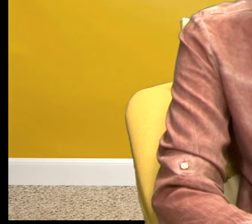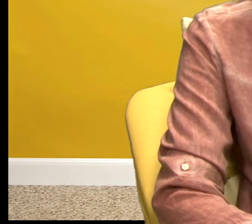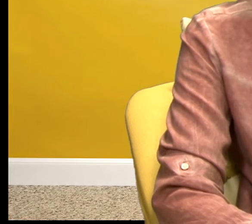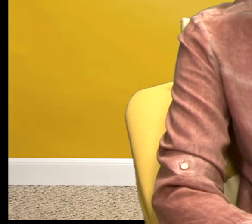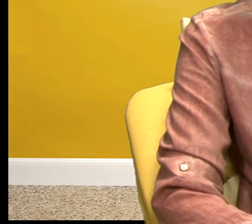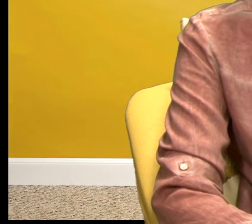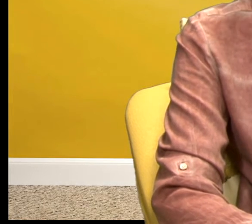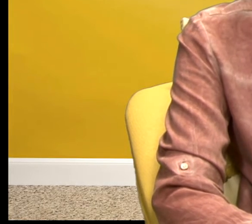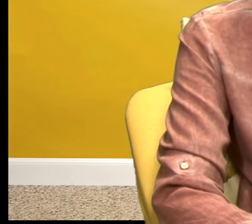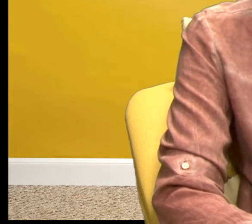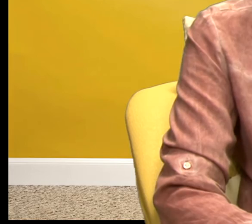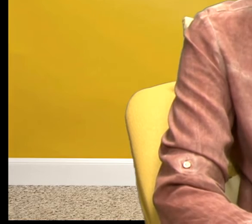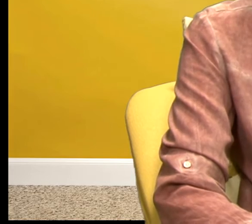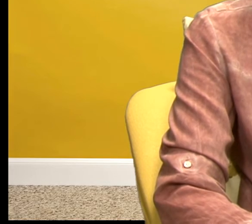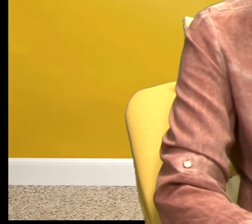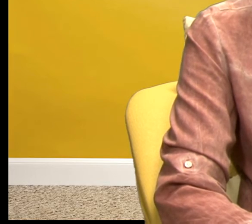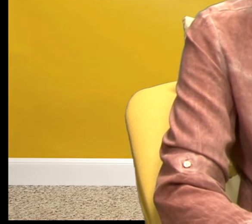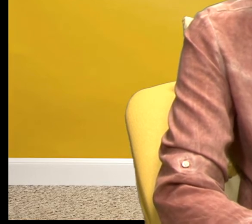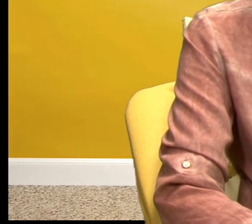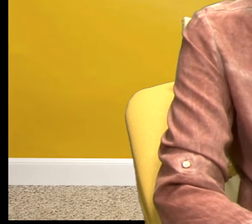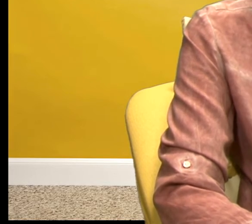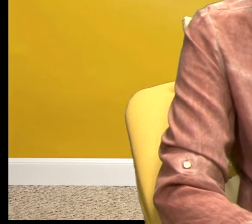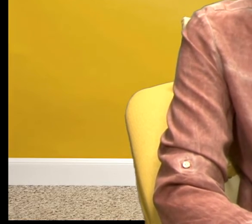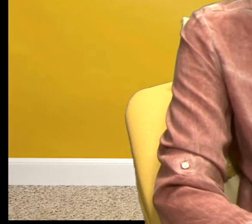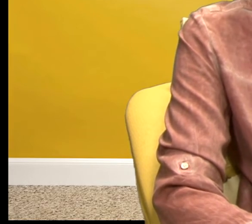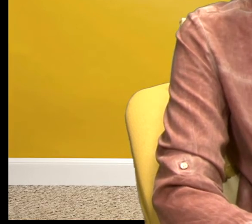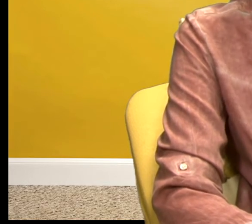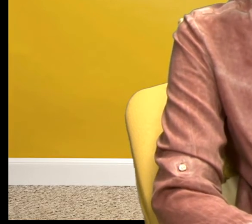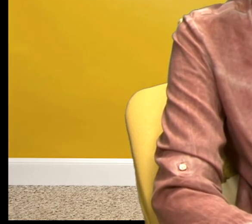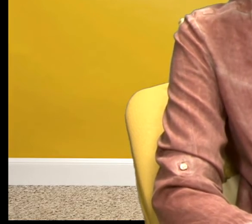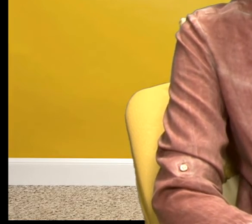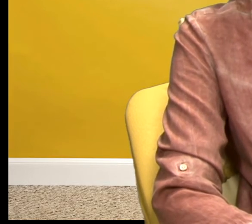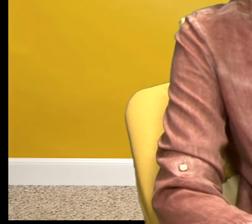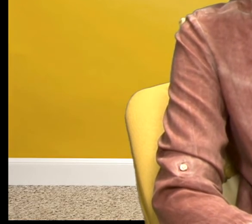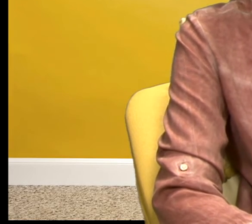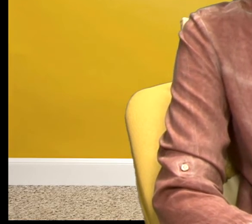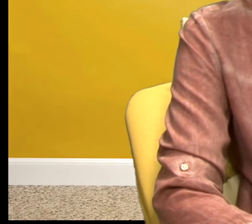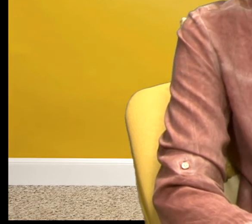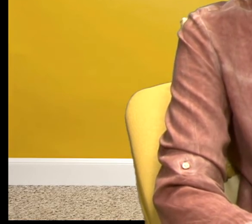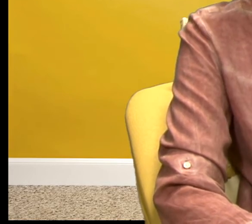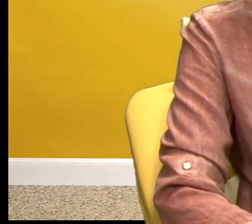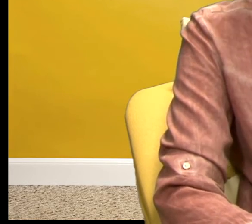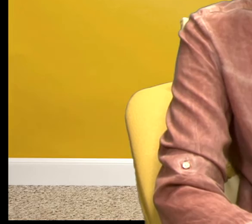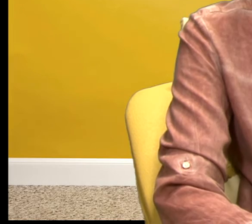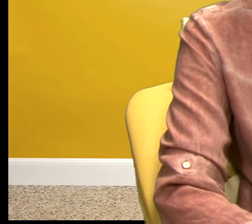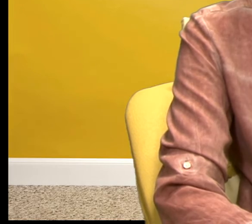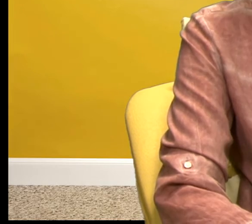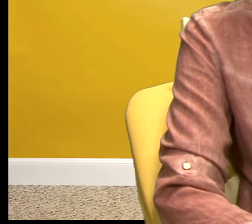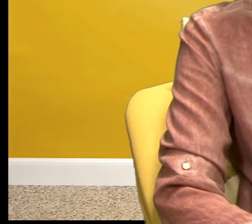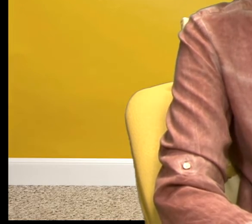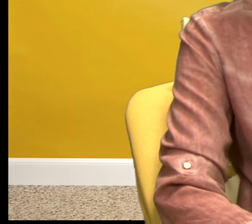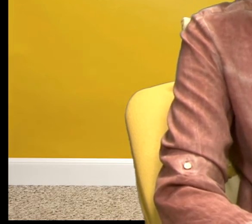Copiii născuți surzi din familie de surzi învață de la părinți, de la părinți, încetul cu